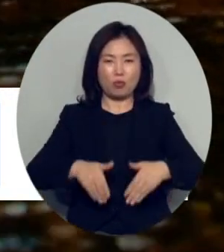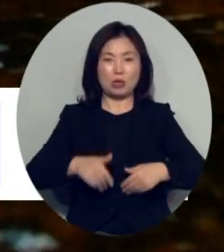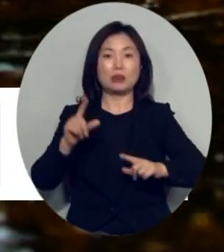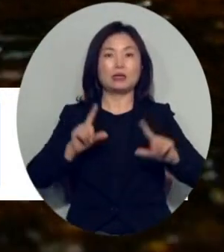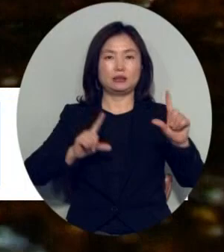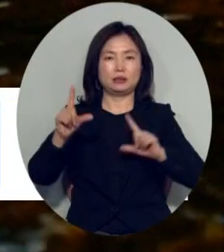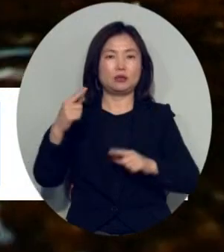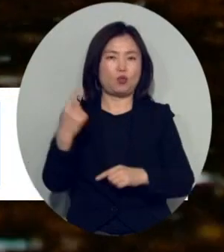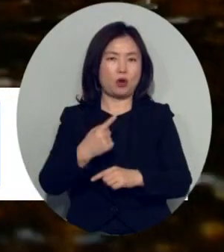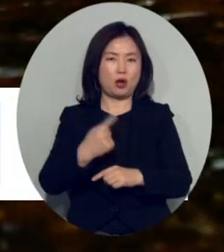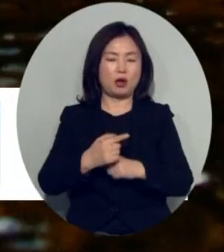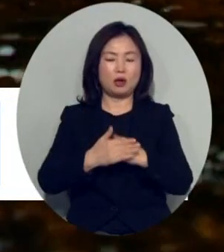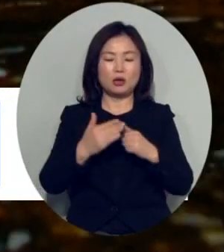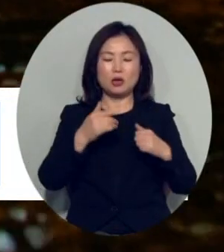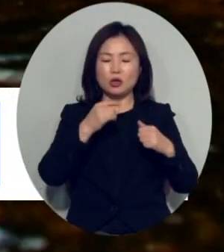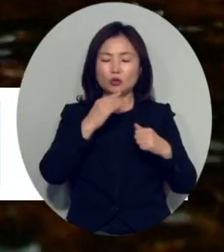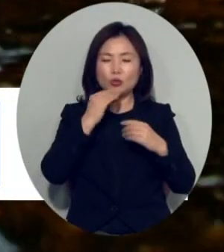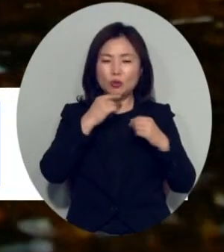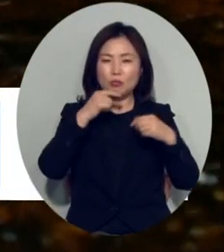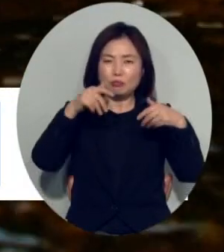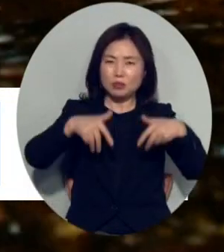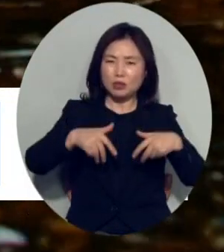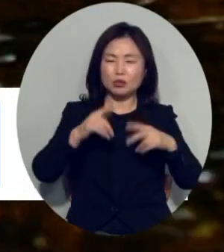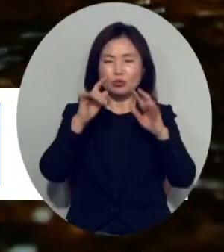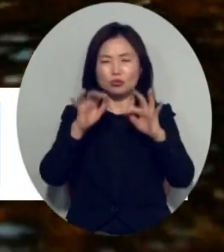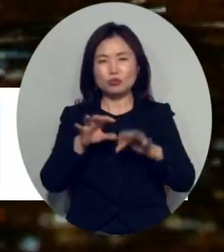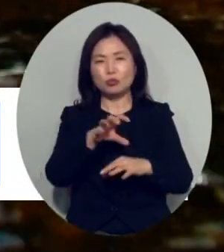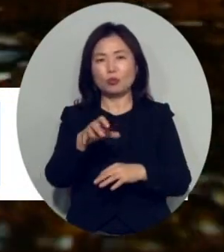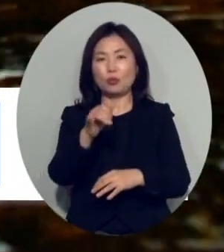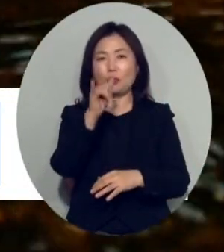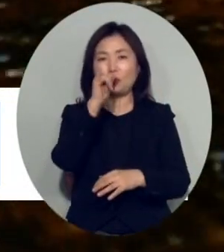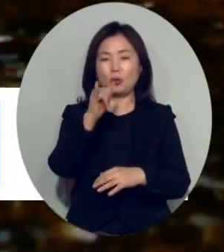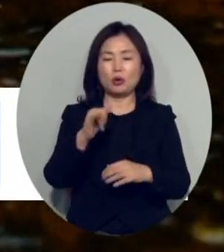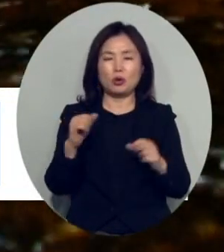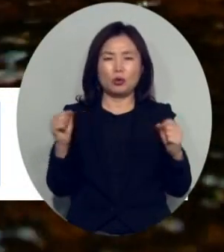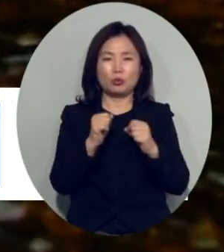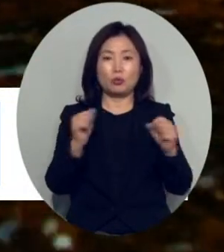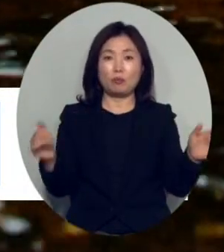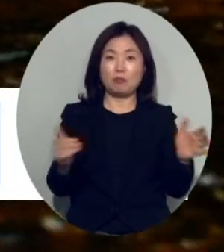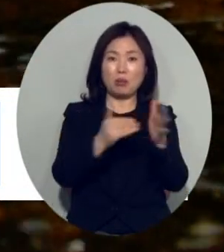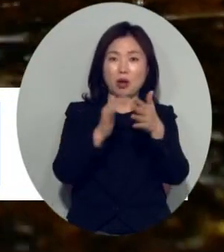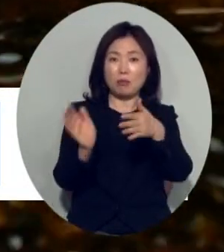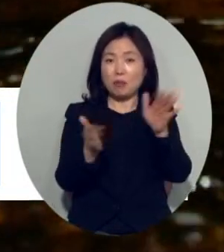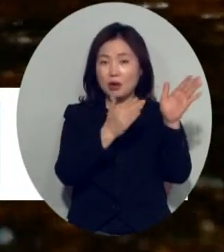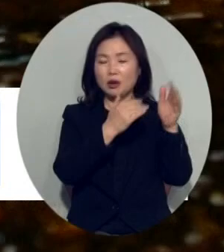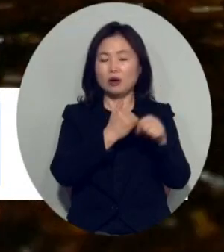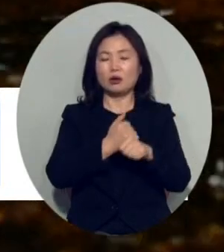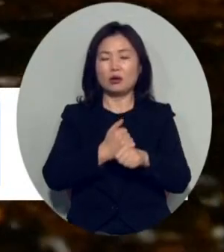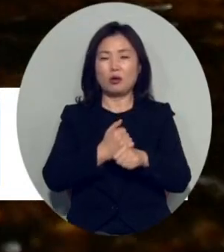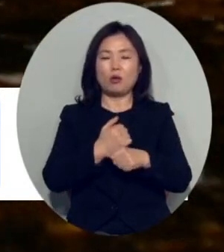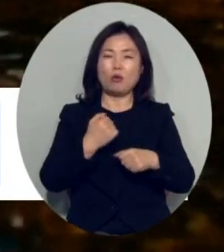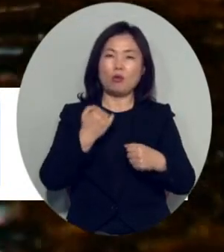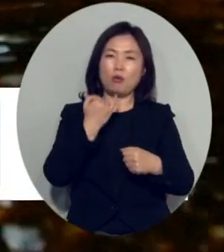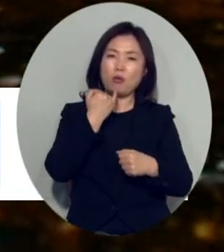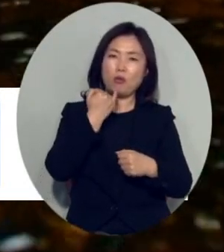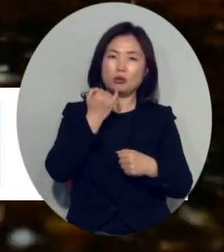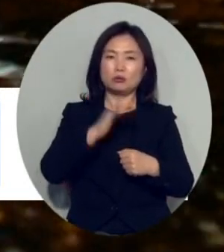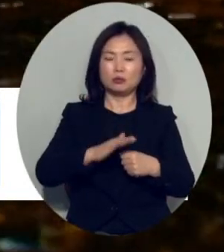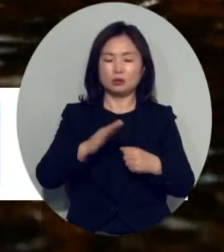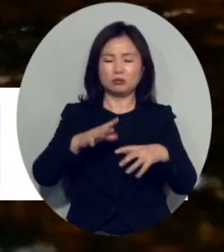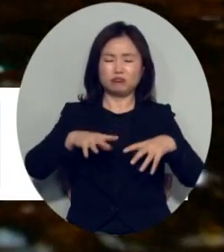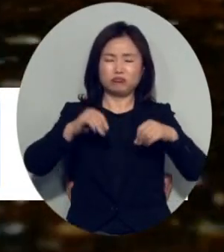웃돌면서 포근하겠는데요 주말에는 비나 눈이 내리는 곳도 있겠습니다 강추위가 물러가며 한숨 돌리는가